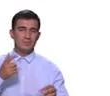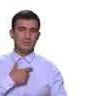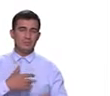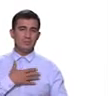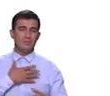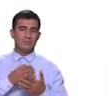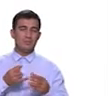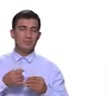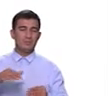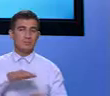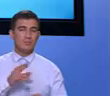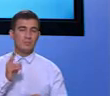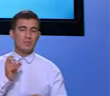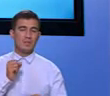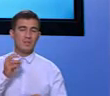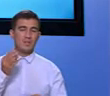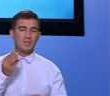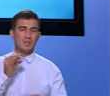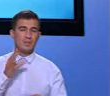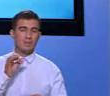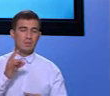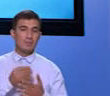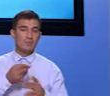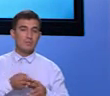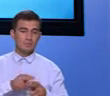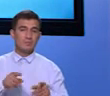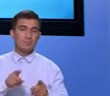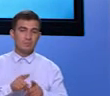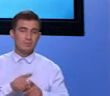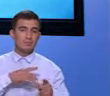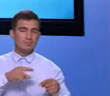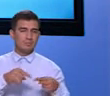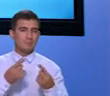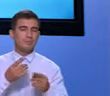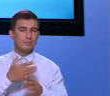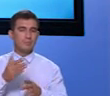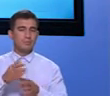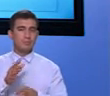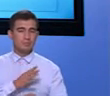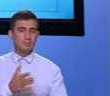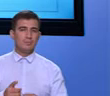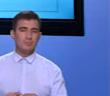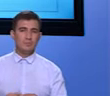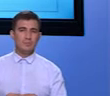sifatida kashovarslar ham ijtimoiy bir qatlam sifatida shakllana boshlagan.